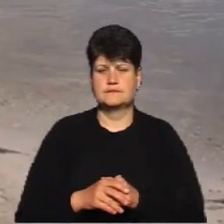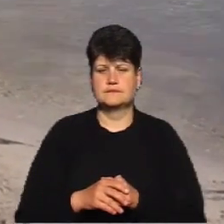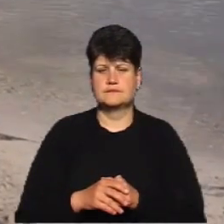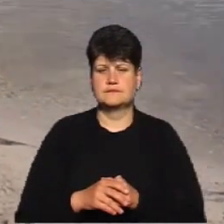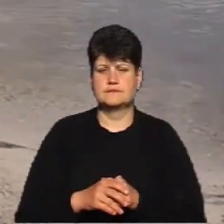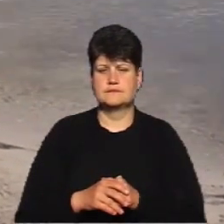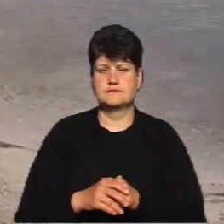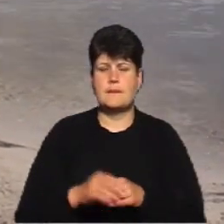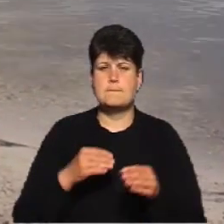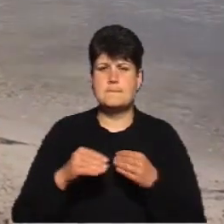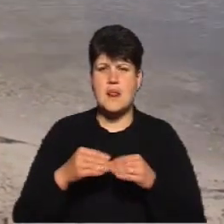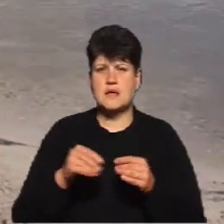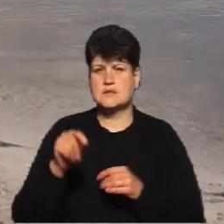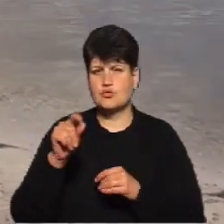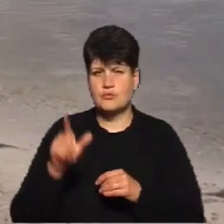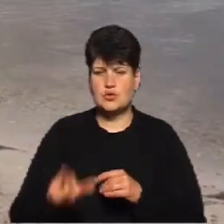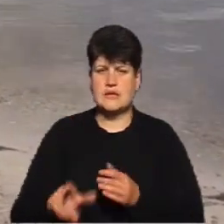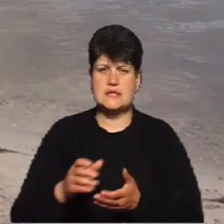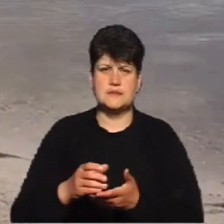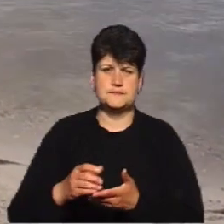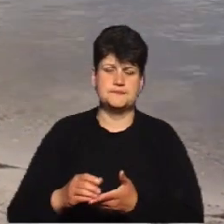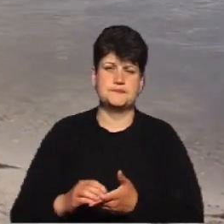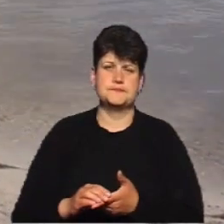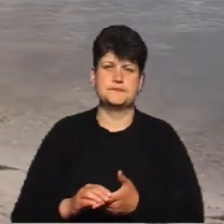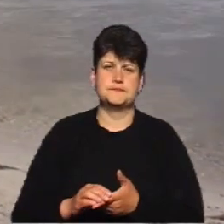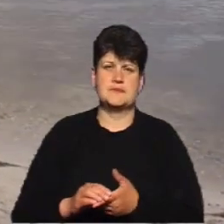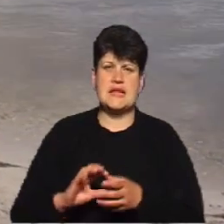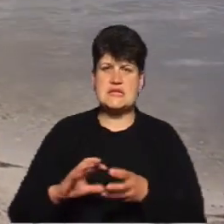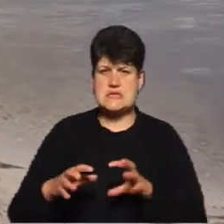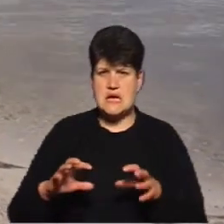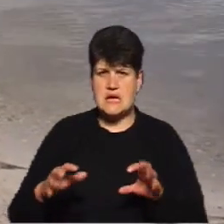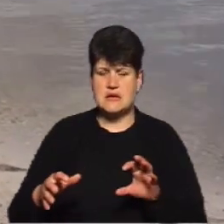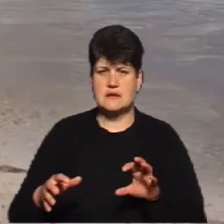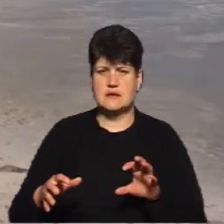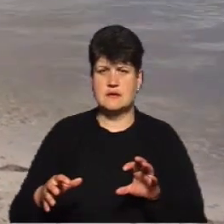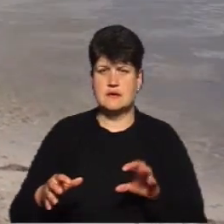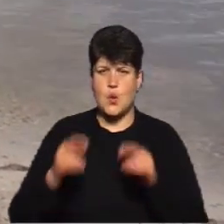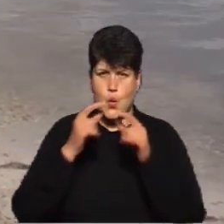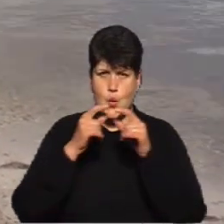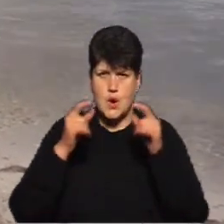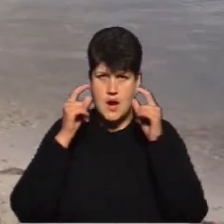пластикові бутилки, стакан, цегла, якісь окуляри.